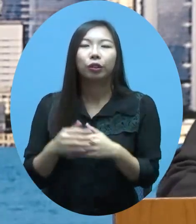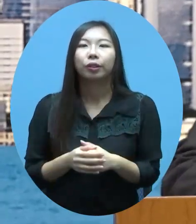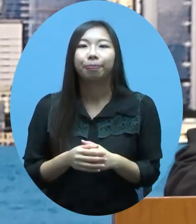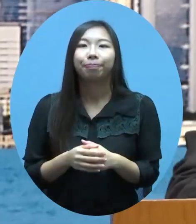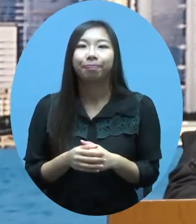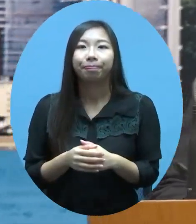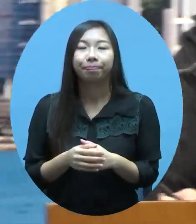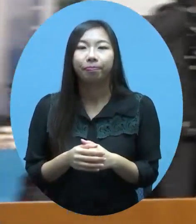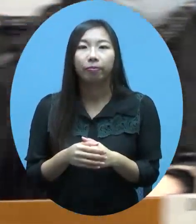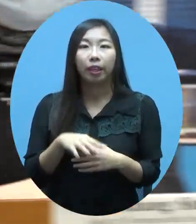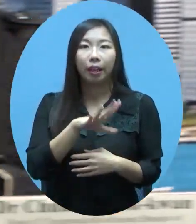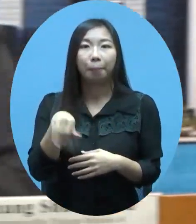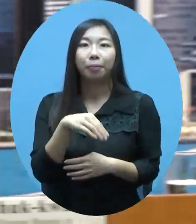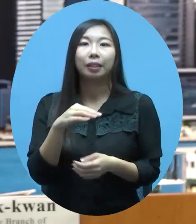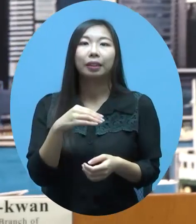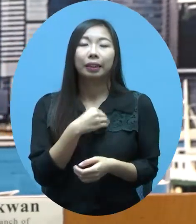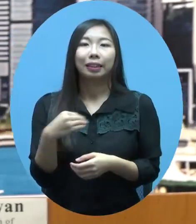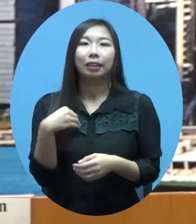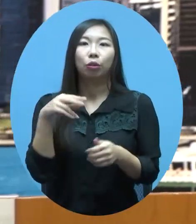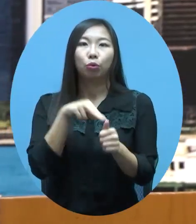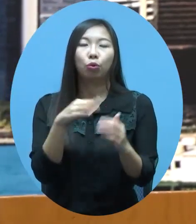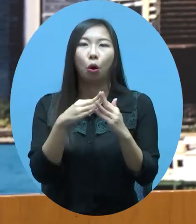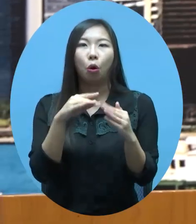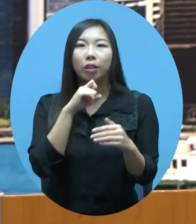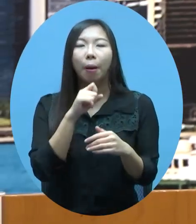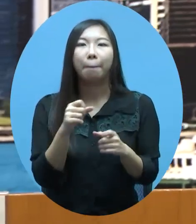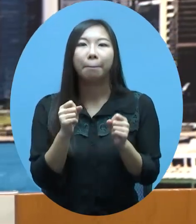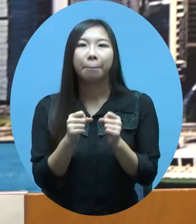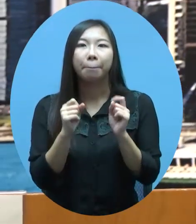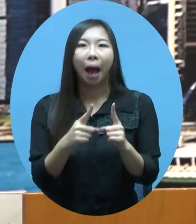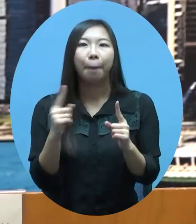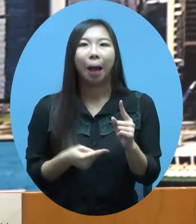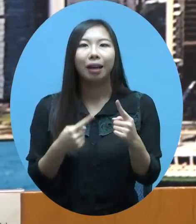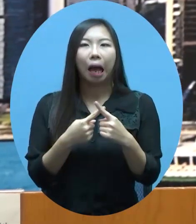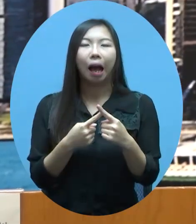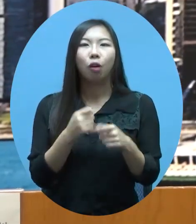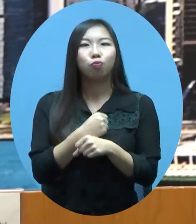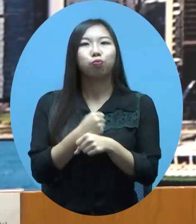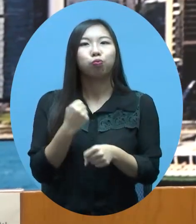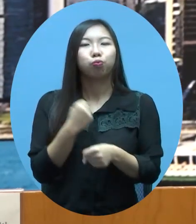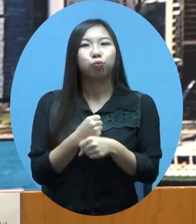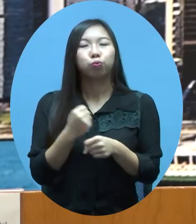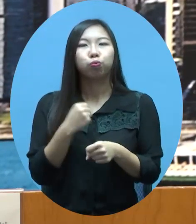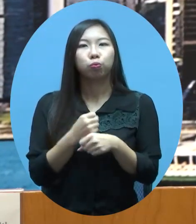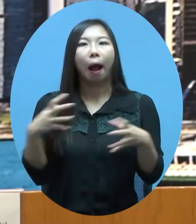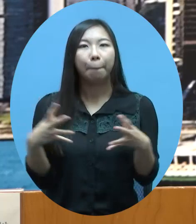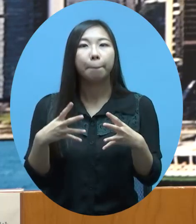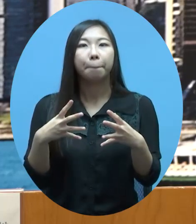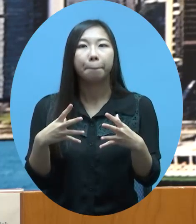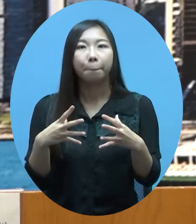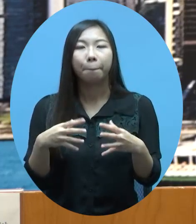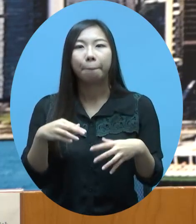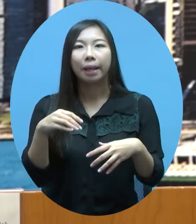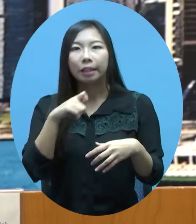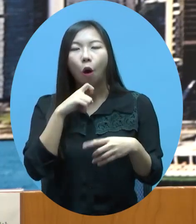咁我哋醫管局咧都係一個有80,000人即係嘅機構啦，咁所以我哋其實都有我哋既定嘅